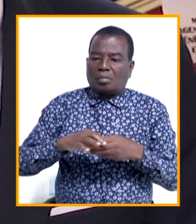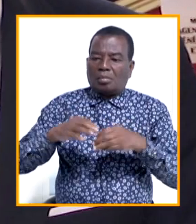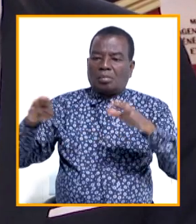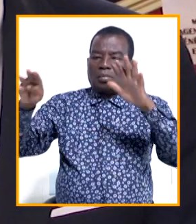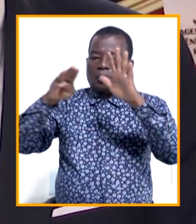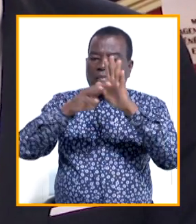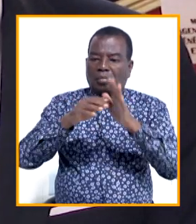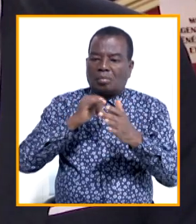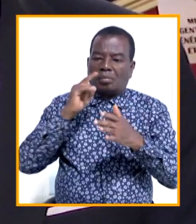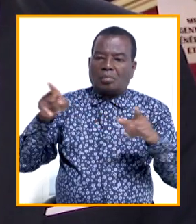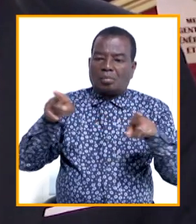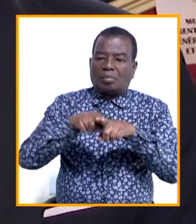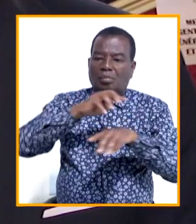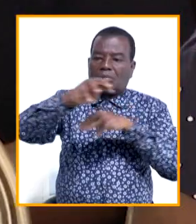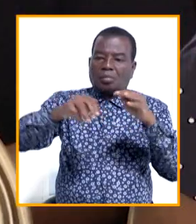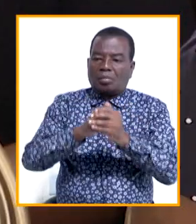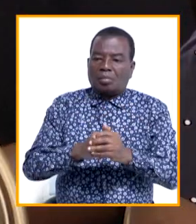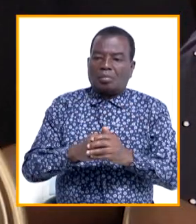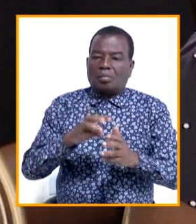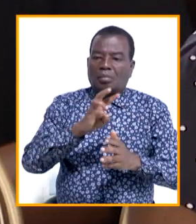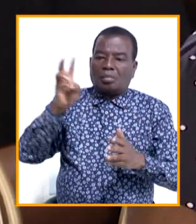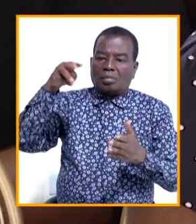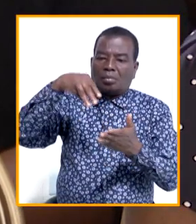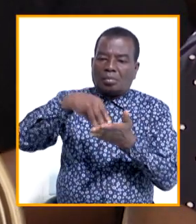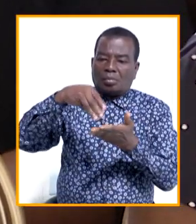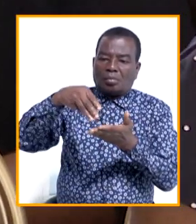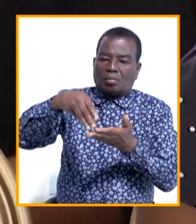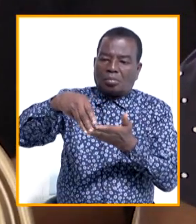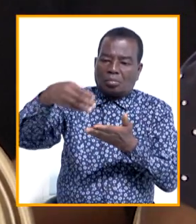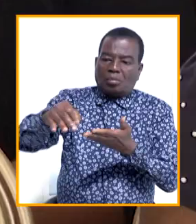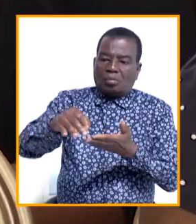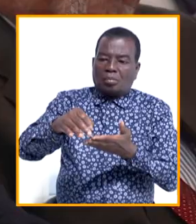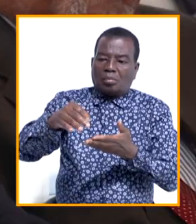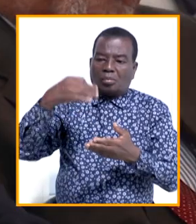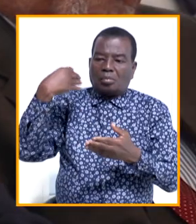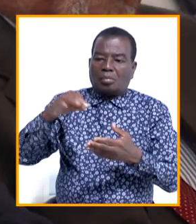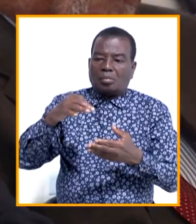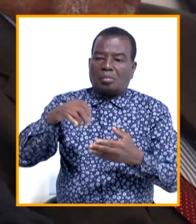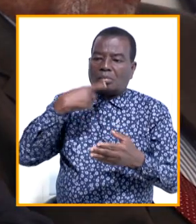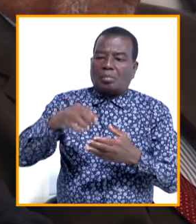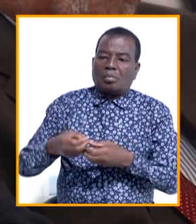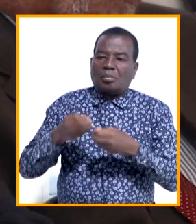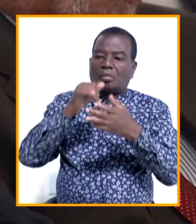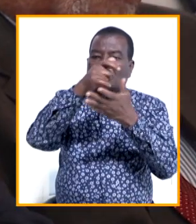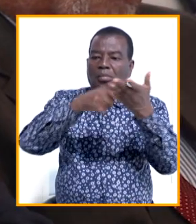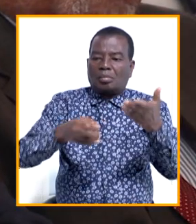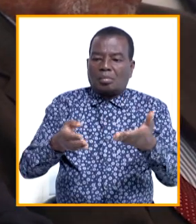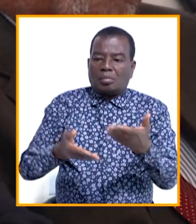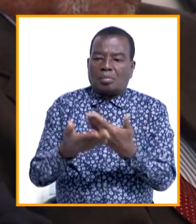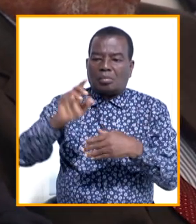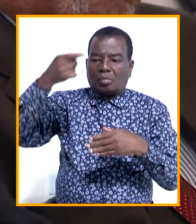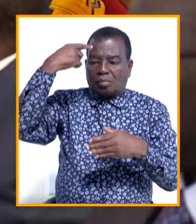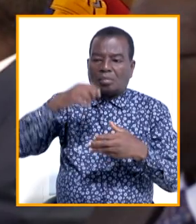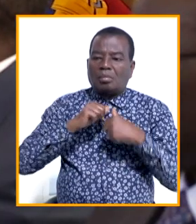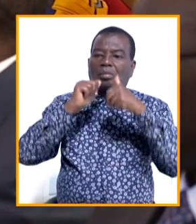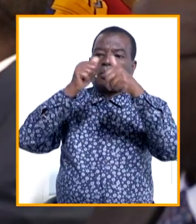modèle ce sont aussi au total 6illard510 millions de francs qui ont été déboursés par l'État